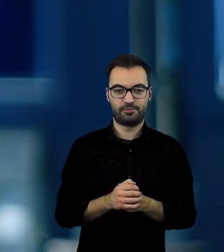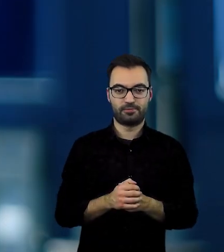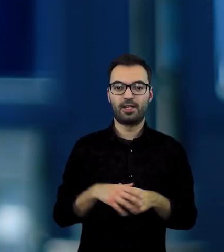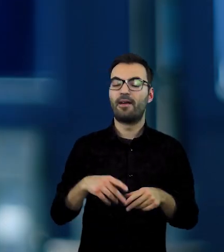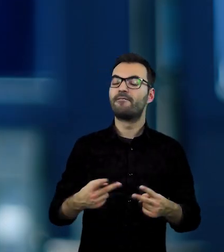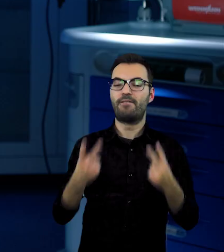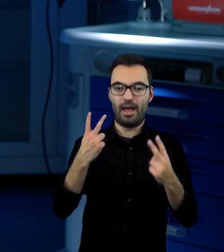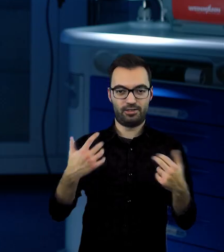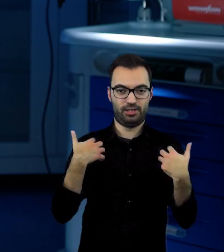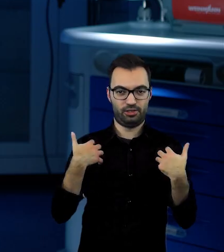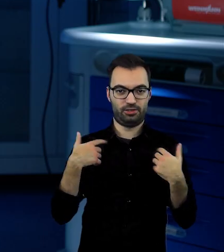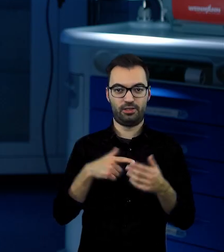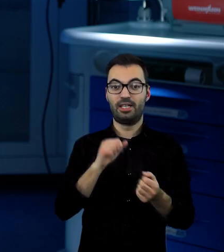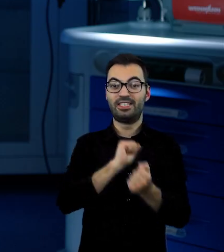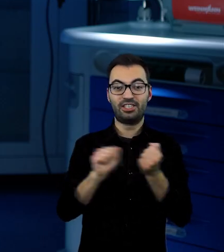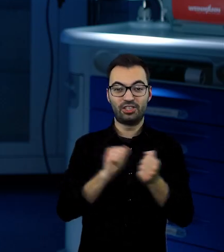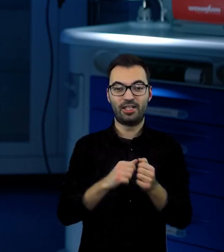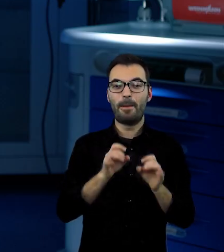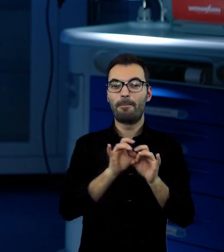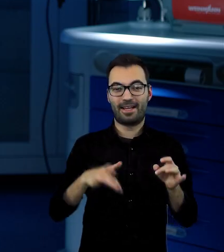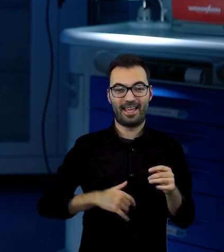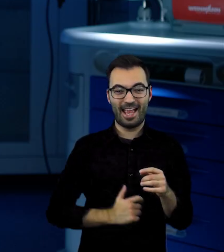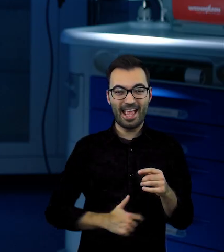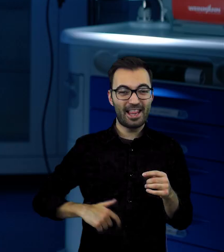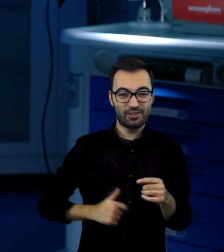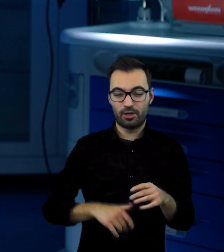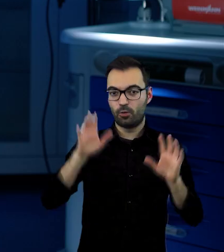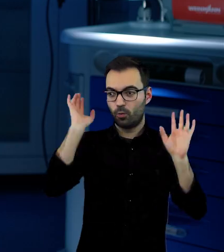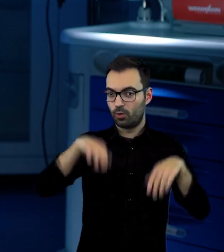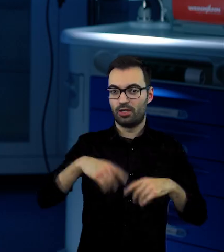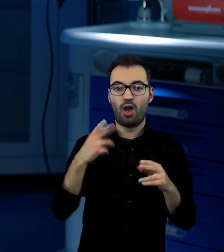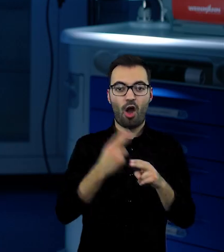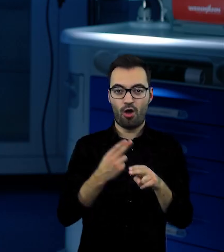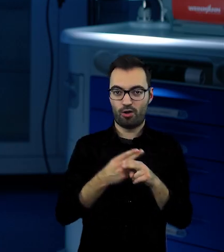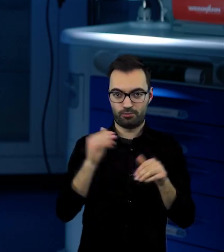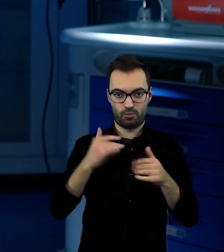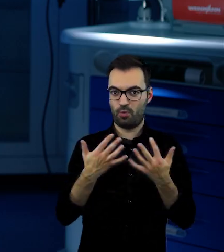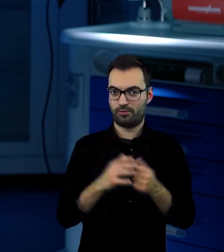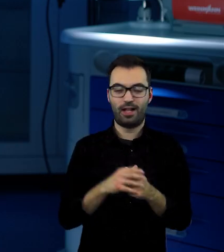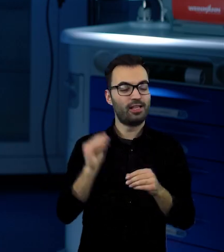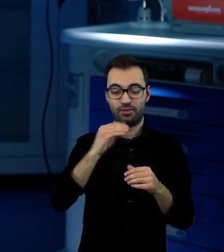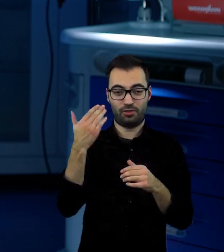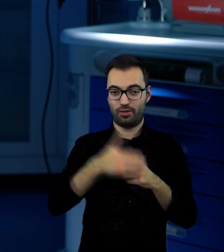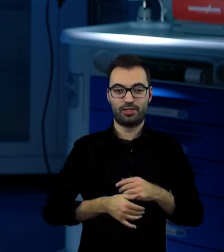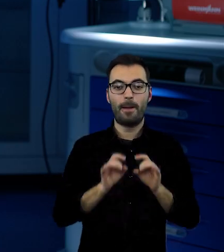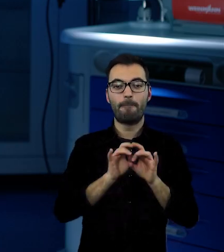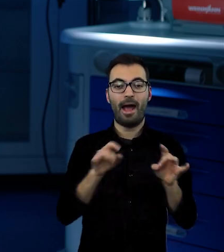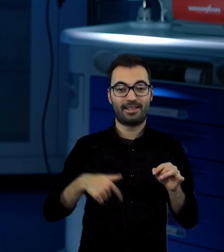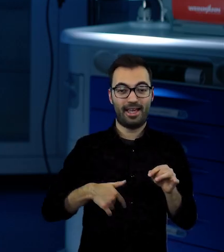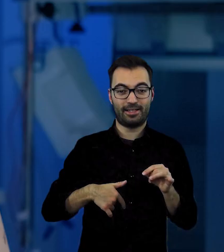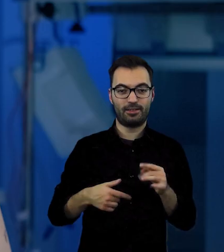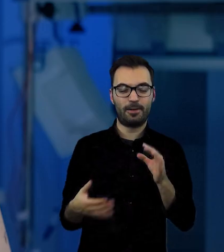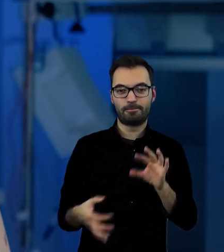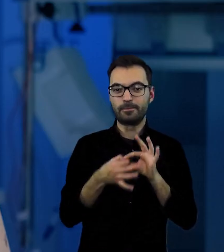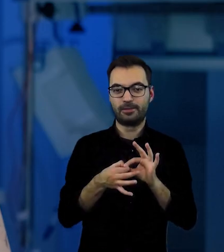na skłonność do nadwagi i otyłości. Jest nam niezbędna do życia. Zniszczenie bakterii jelitowych może prowadzić do groźnych